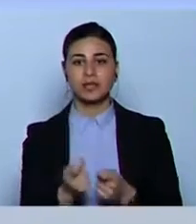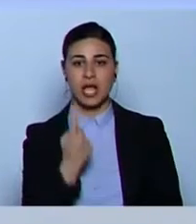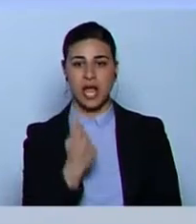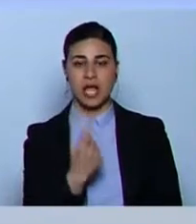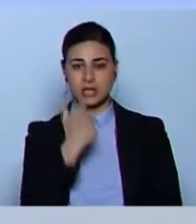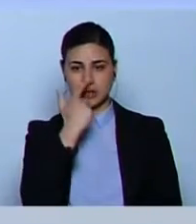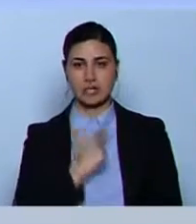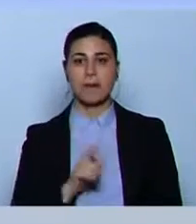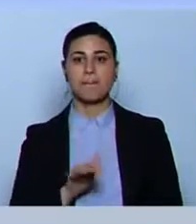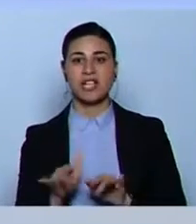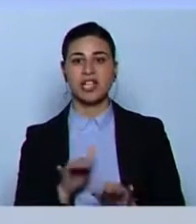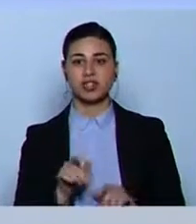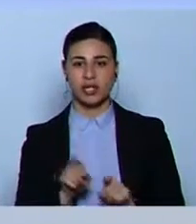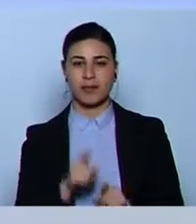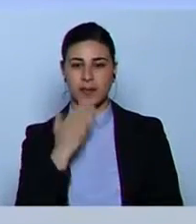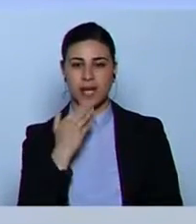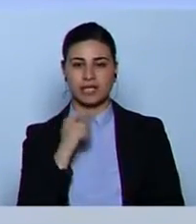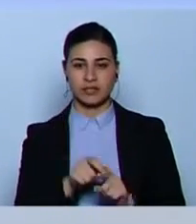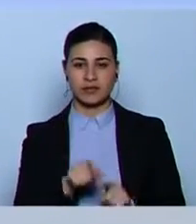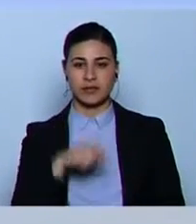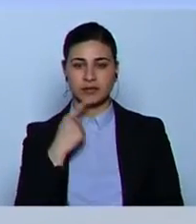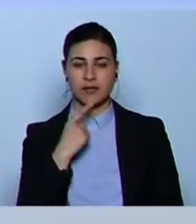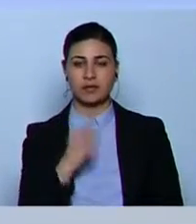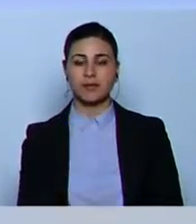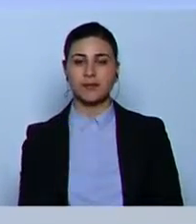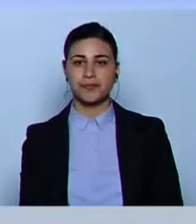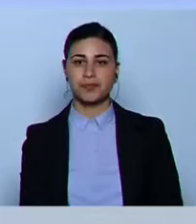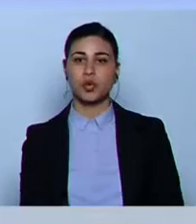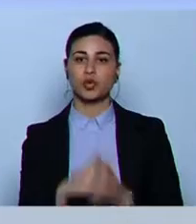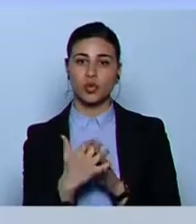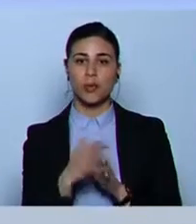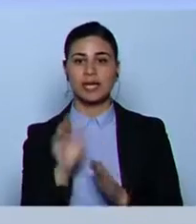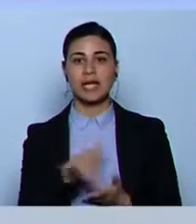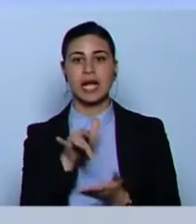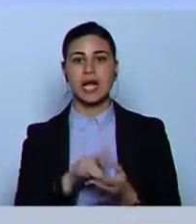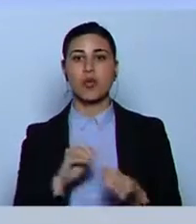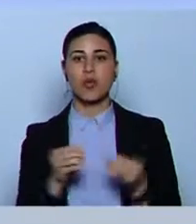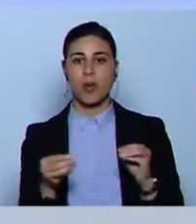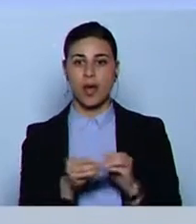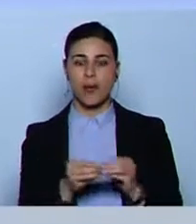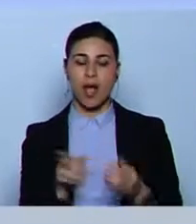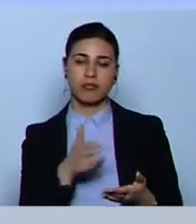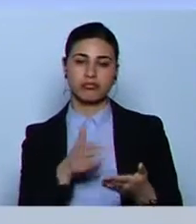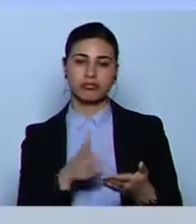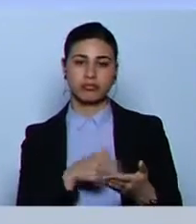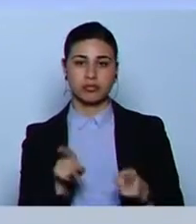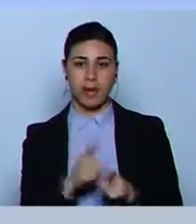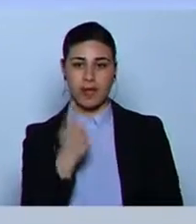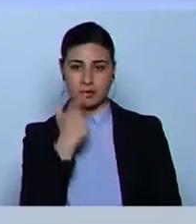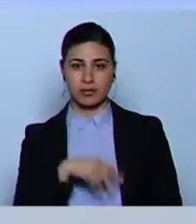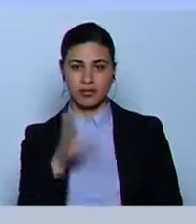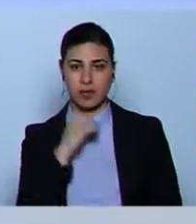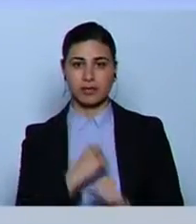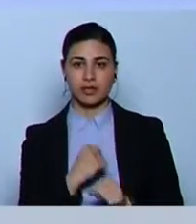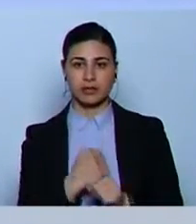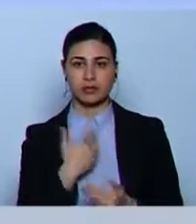ერთი მენეჯერი, ესე მარტივად რომ თქვა და გასაგებად საზოგადოებისთვის, სოფლის და ქალაქის თქვა პრობლემების ერთიანად მართვას და ერთიანად